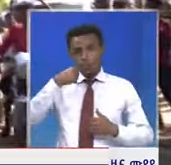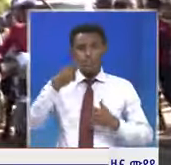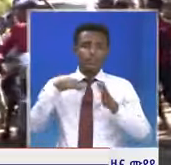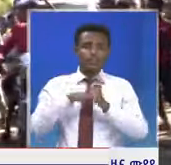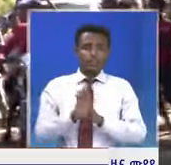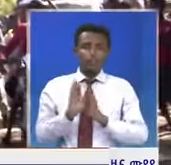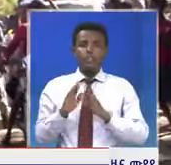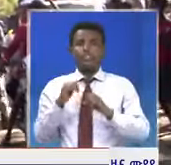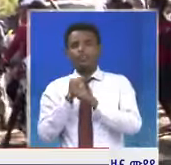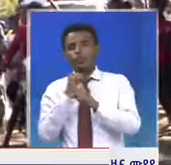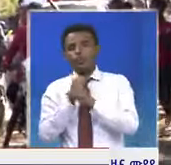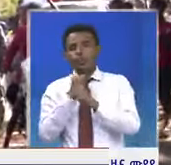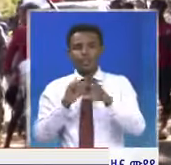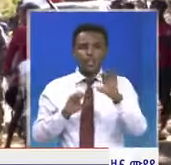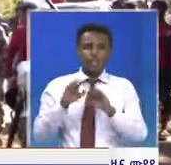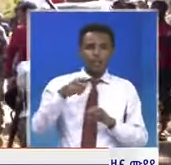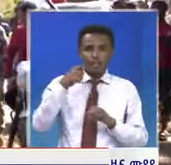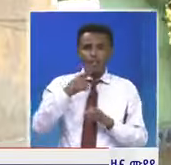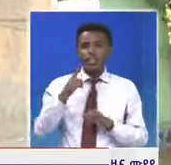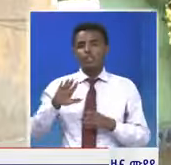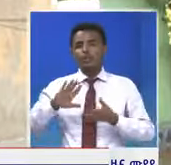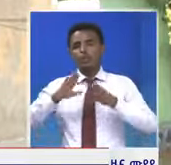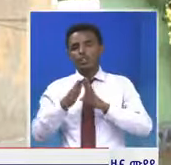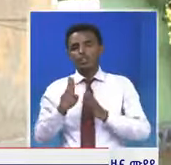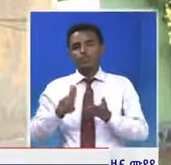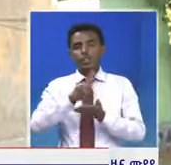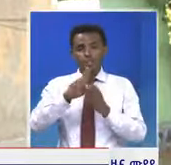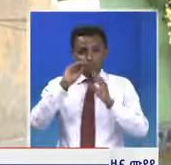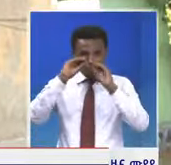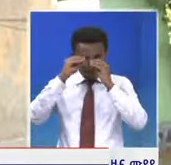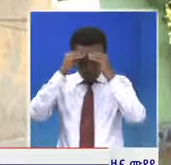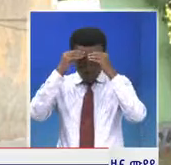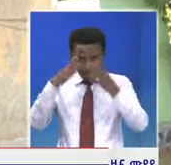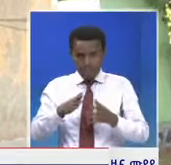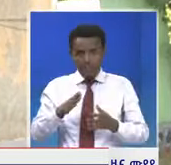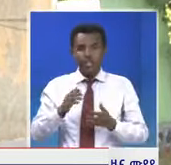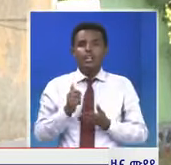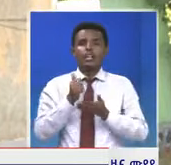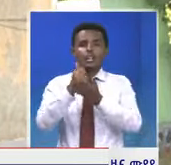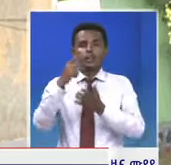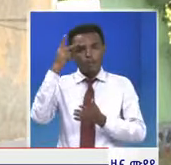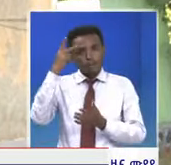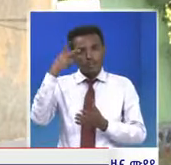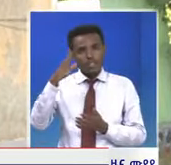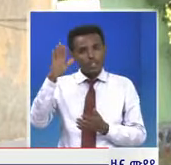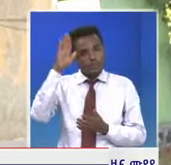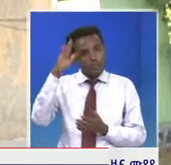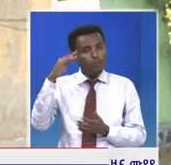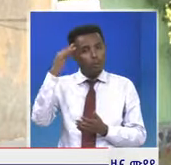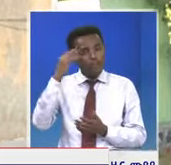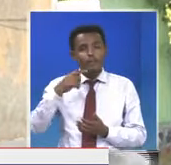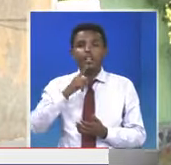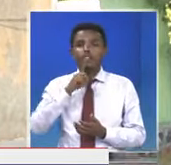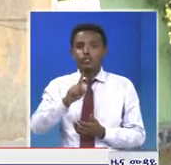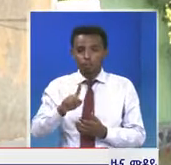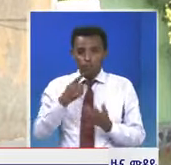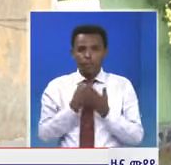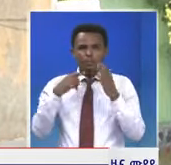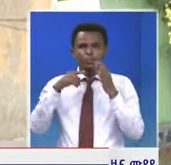ስራዎችን እየሰራን ነው ያሉት የጎንደር ዩኒቨርሲቲ መምህር ረዳት ፕሮፌሰር ገብሬ ሙላለም ናቸው። መከላከያ ውስጥ እምቅ ውቀት እንዳለ